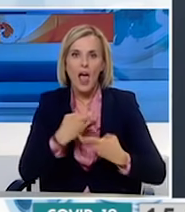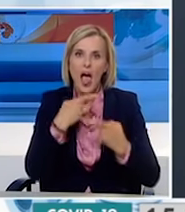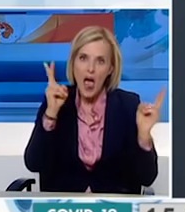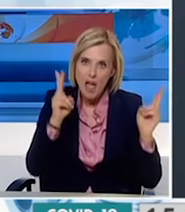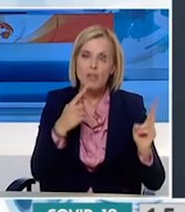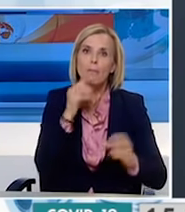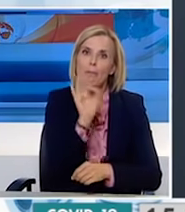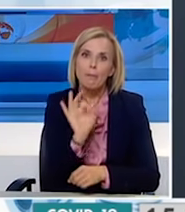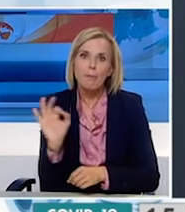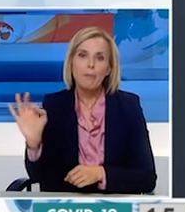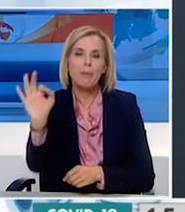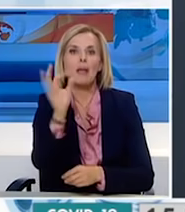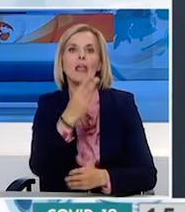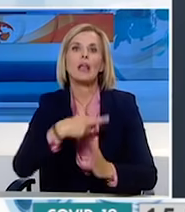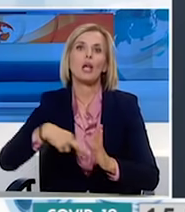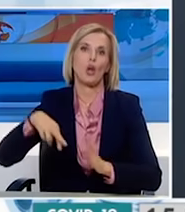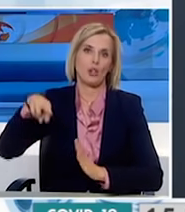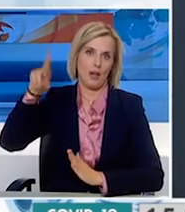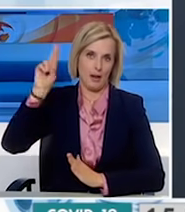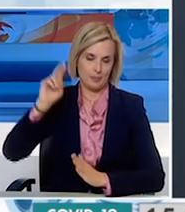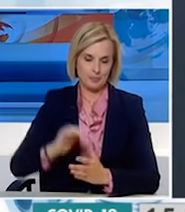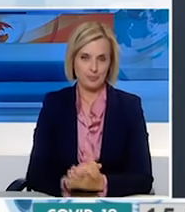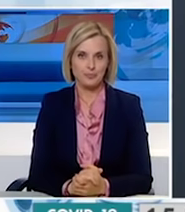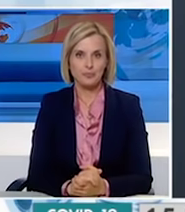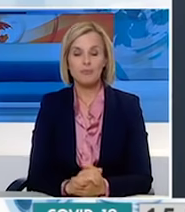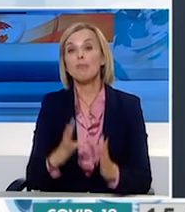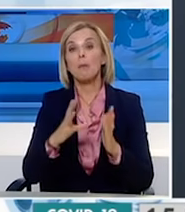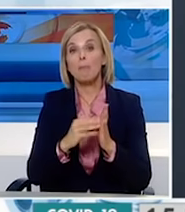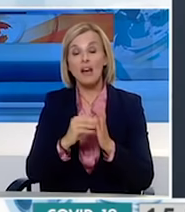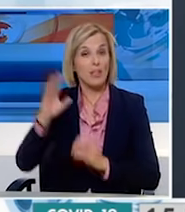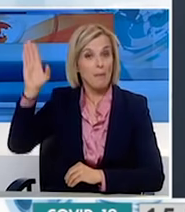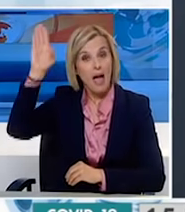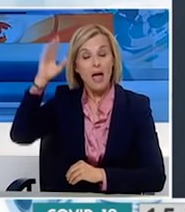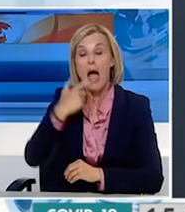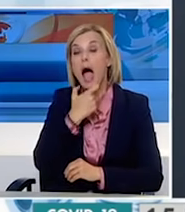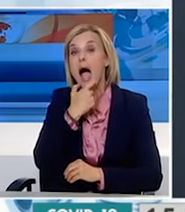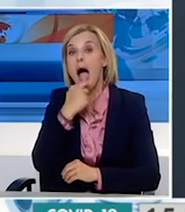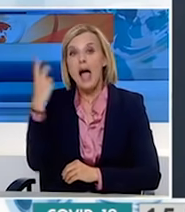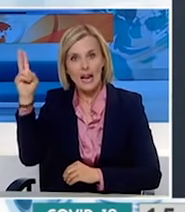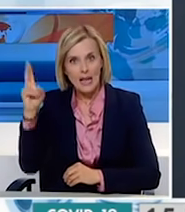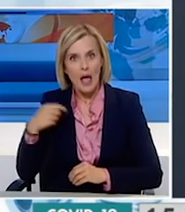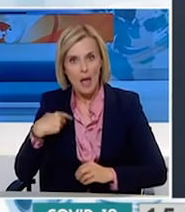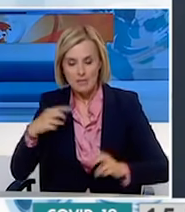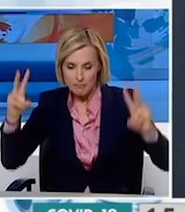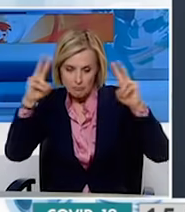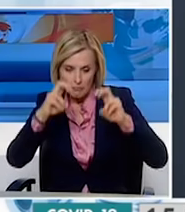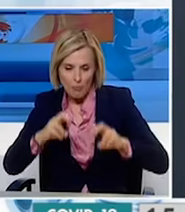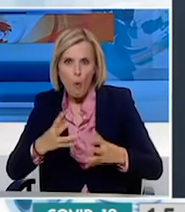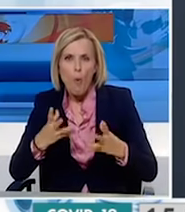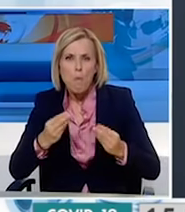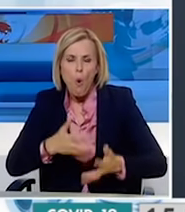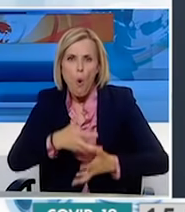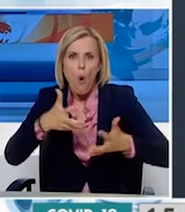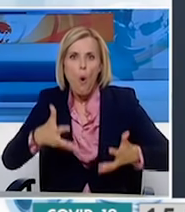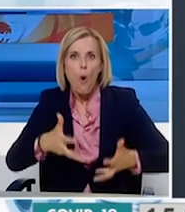ασθενείς μηδέν σε κάθε χώρα. Για παράδειγμα, στο Ηνωμένο Βασίλειο, η ποικιλομορφία των ιών που ανιχνεύθηκαν ήταν σχεδόν τόσο μεγάλη όσο